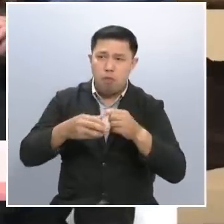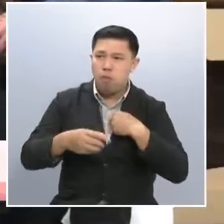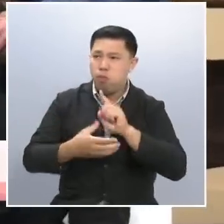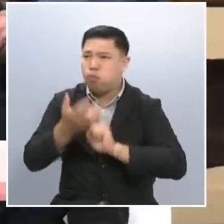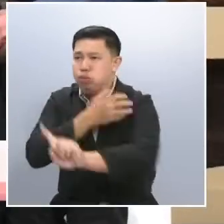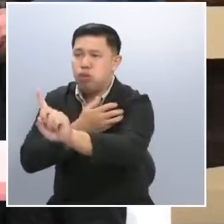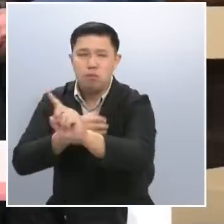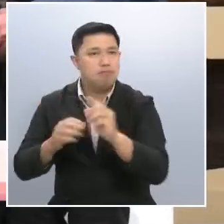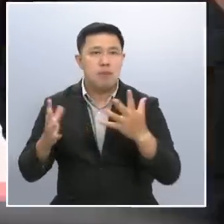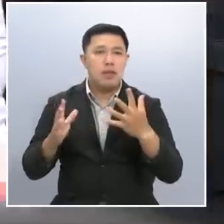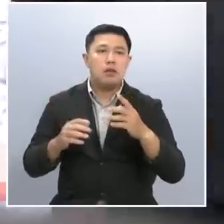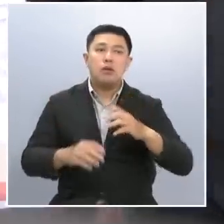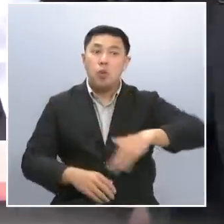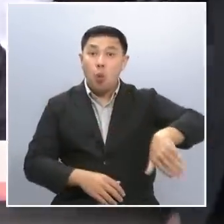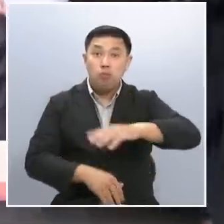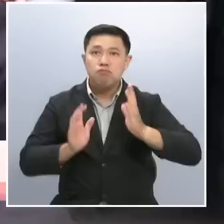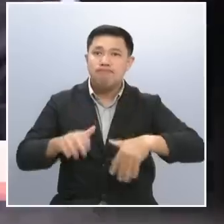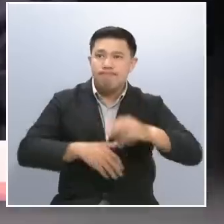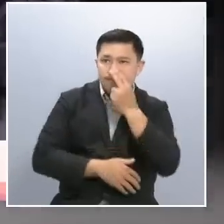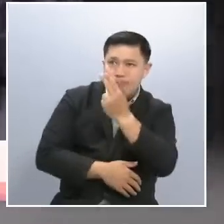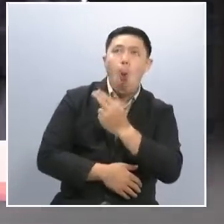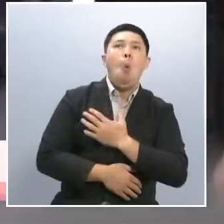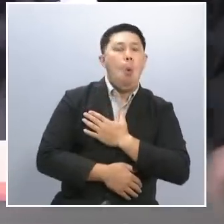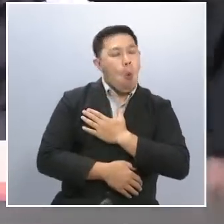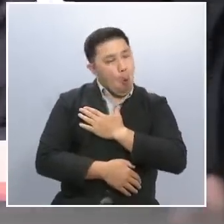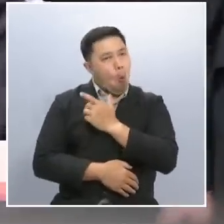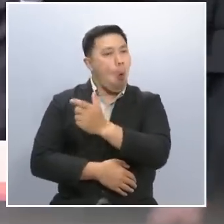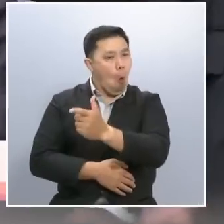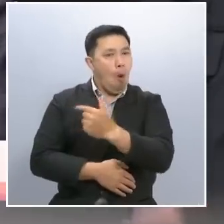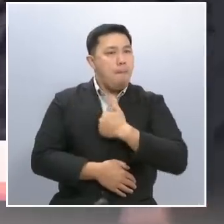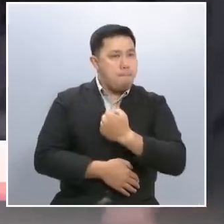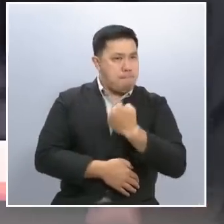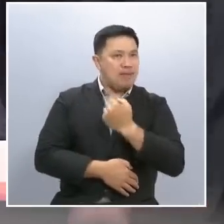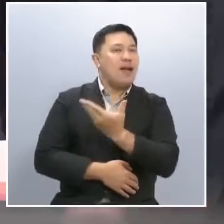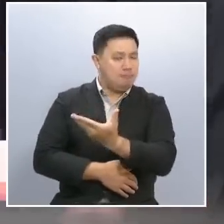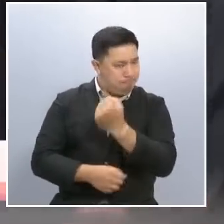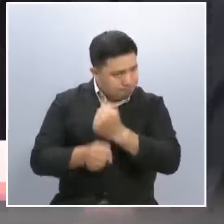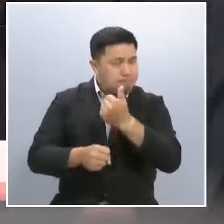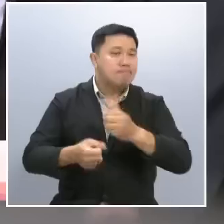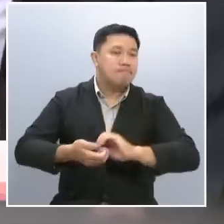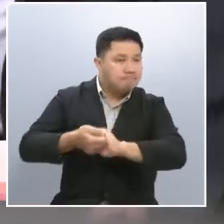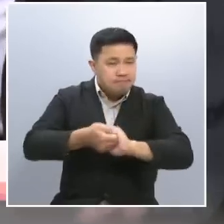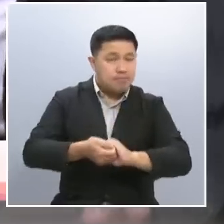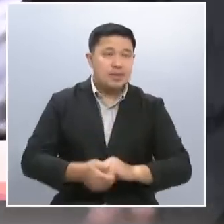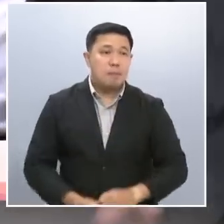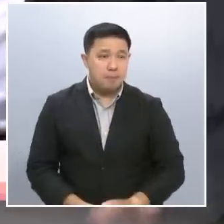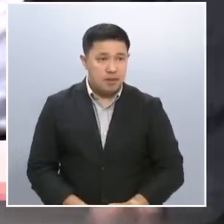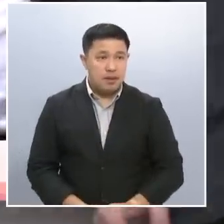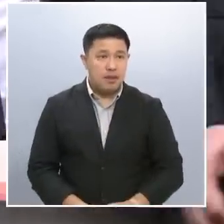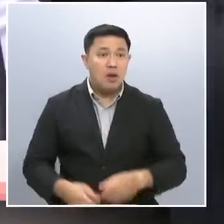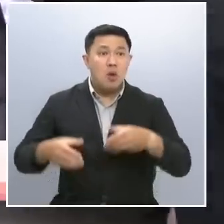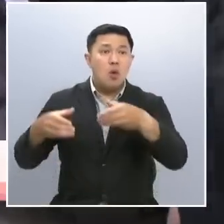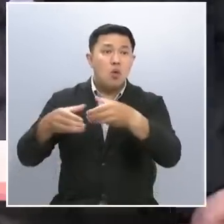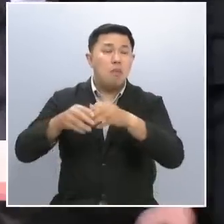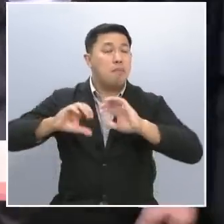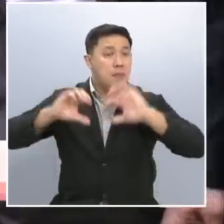คือให้ประชาชนนั้นมีความมั่นใจนะครับในภาพแกนนำพรรคร่วมรัฐบาลเกือบ